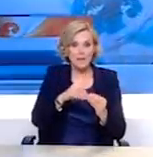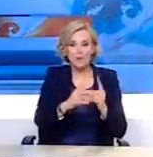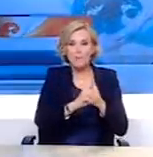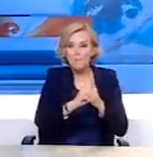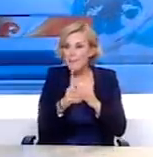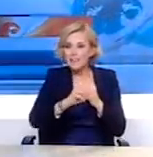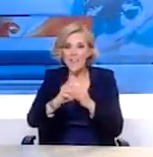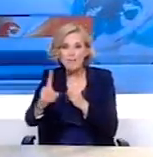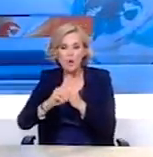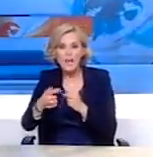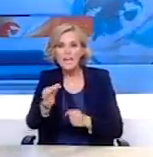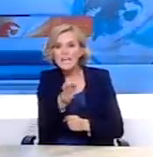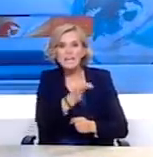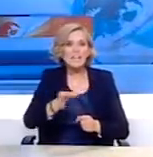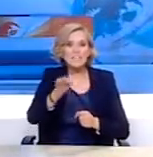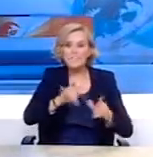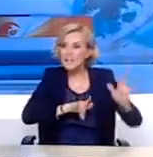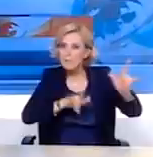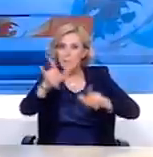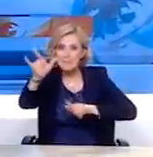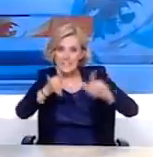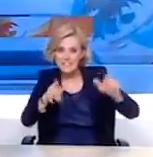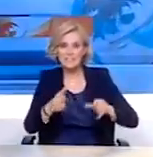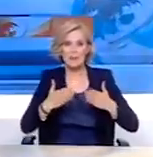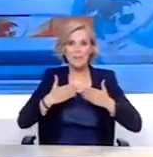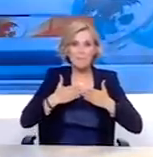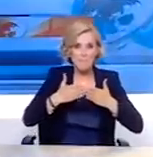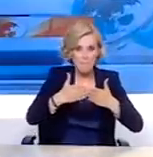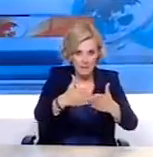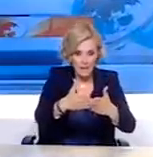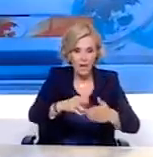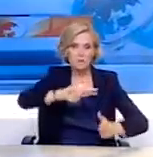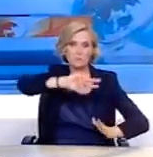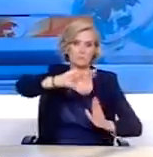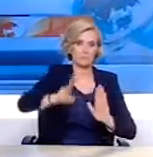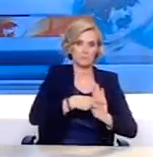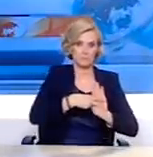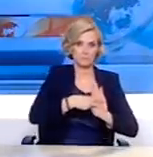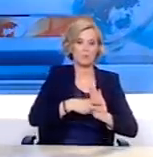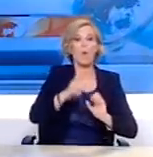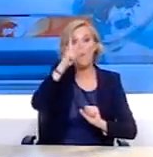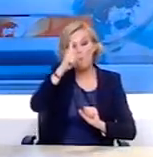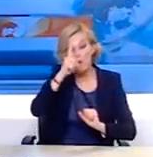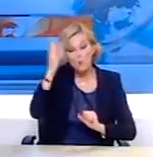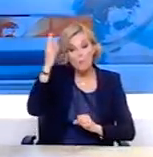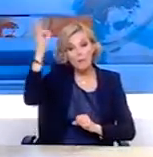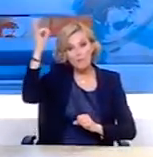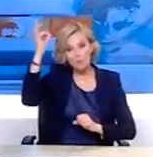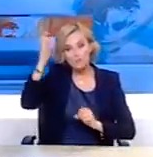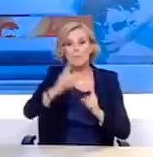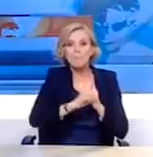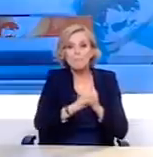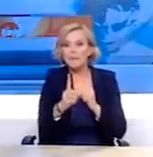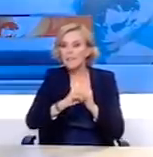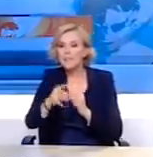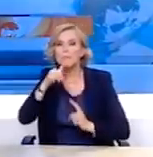νησιών συγκοινωνία, τόσο αεροπορικός όσο και ακτεοπλοϊκός, με εξαίρεση α. Τη μετακίνηση των μονίμων κατοίκων προς